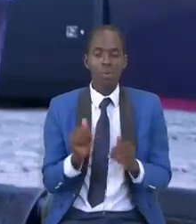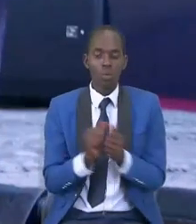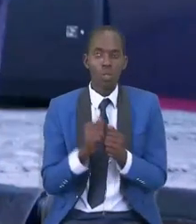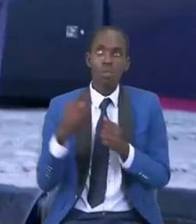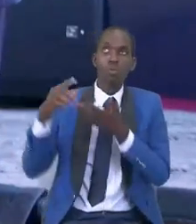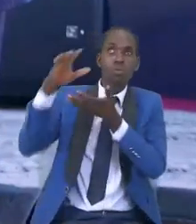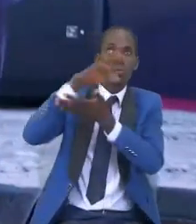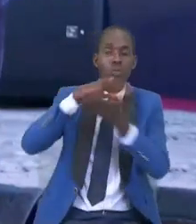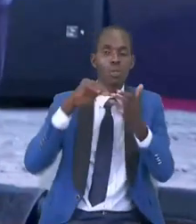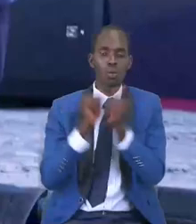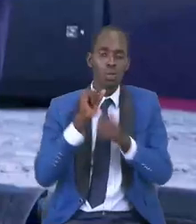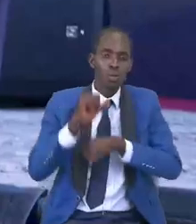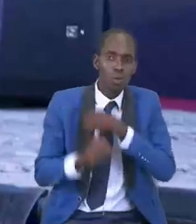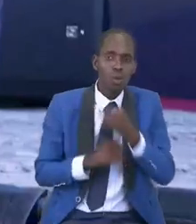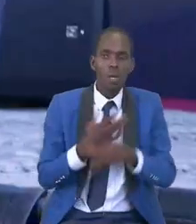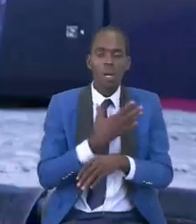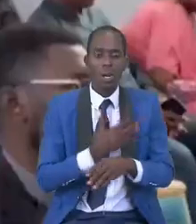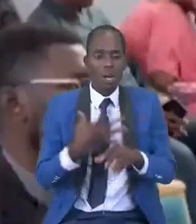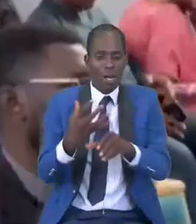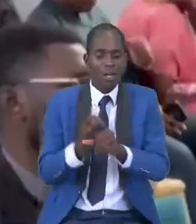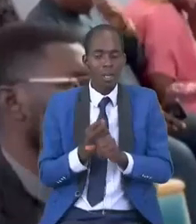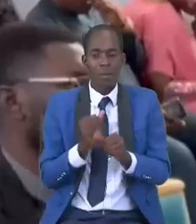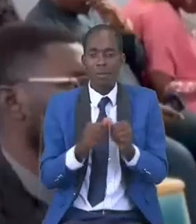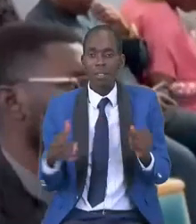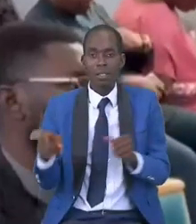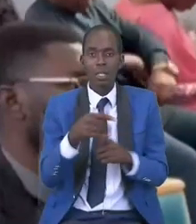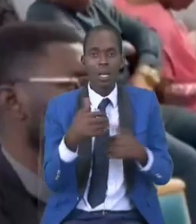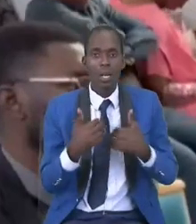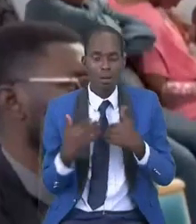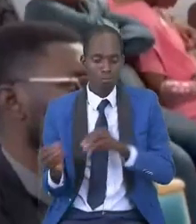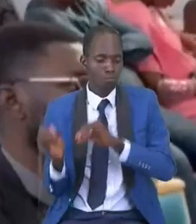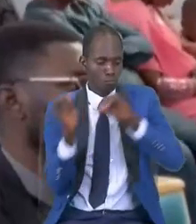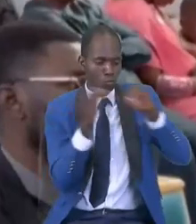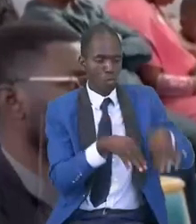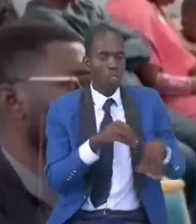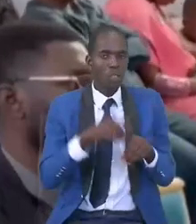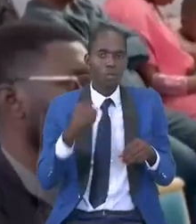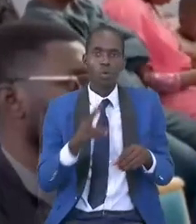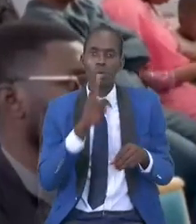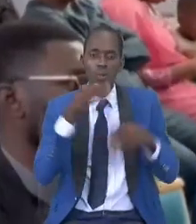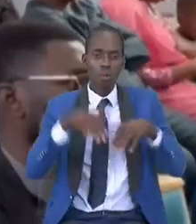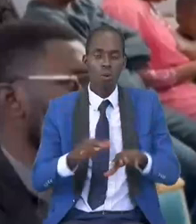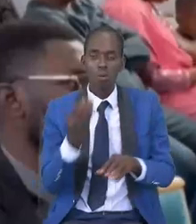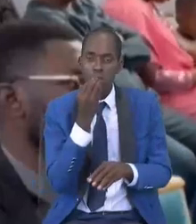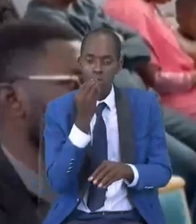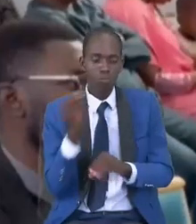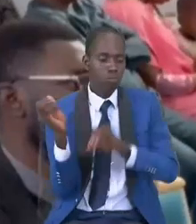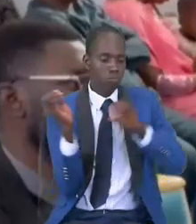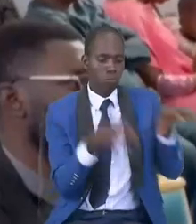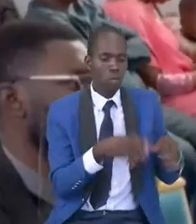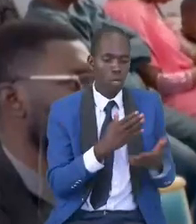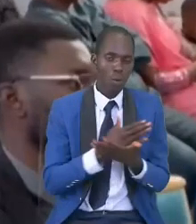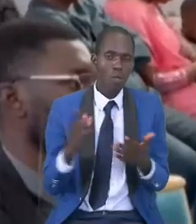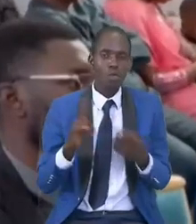et la souffrance. Et ils jetaient tout ce qu'ils avaient dans la mer. Ils jetaient même